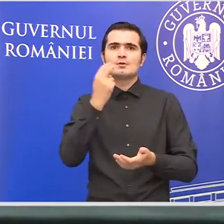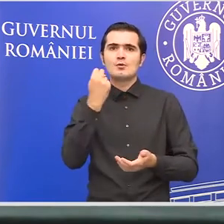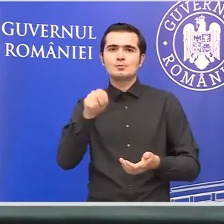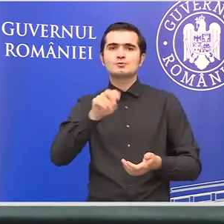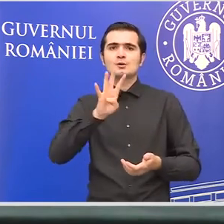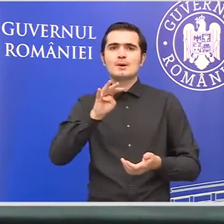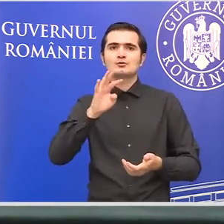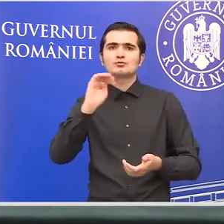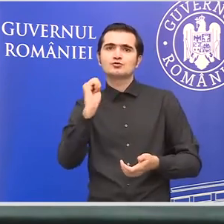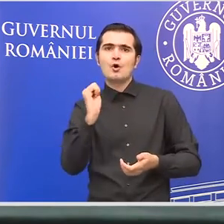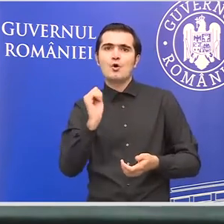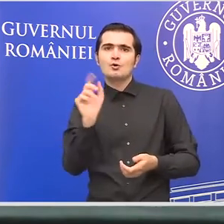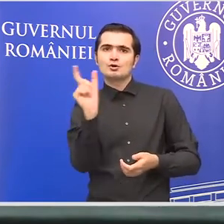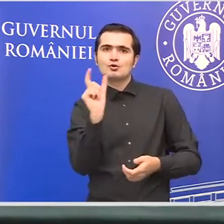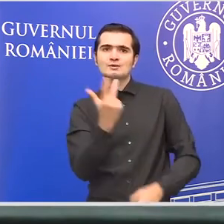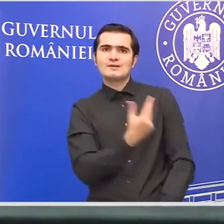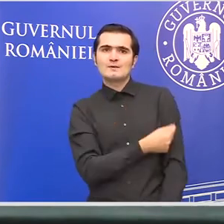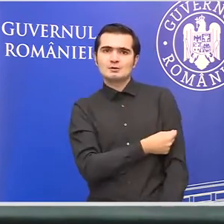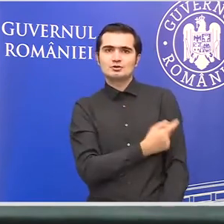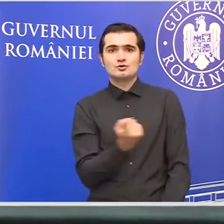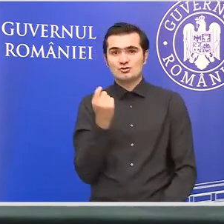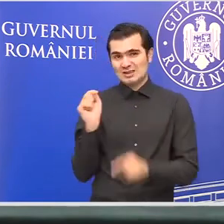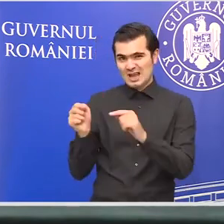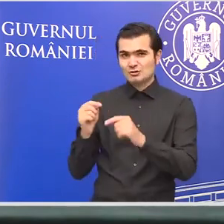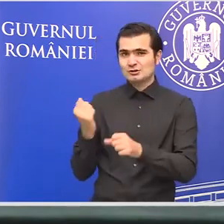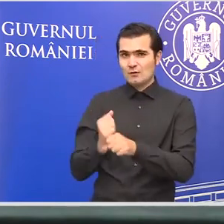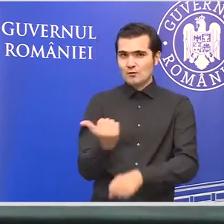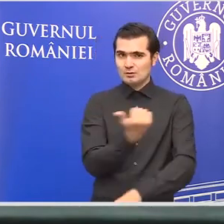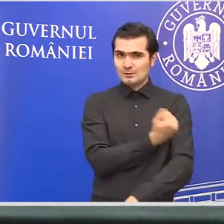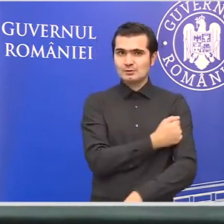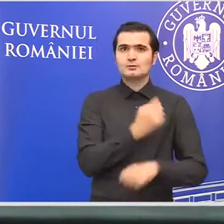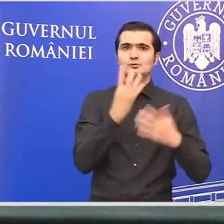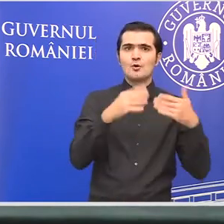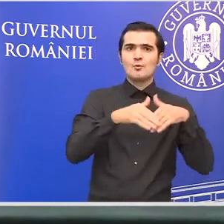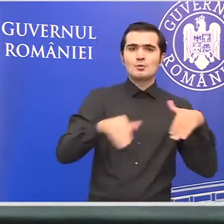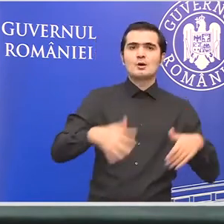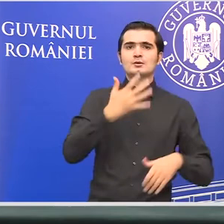17.978.849 de doze de vaccin, dintre care administrate